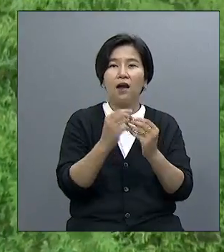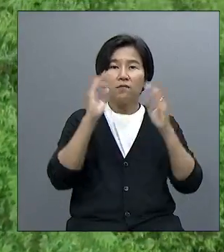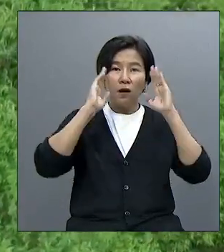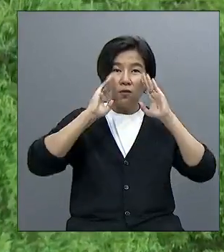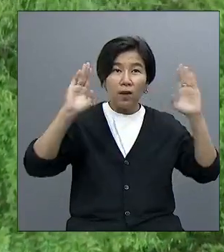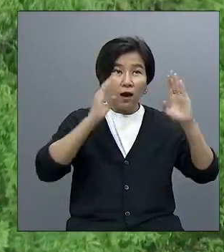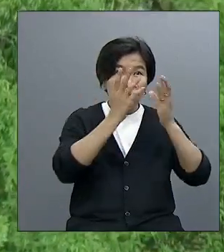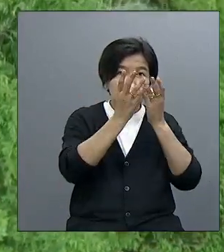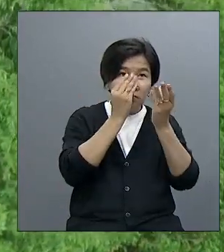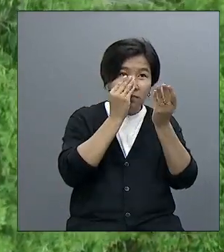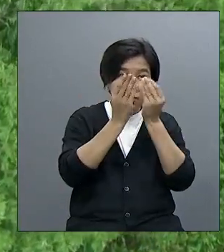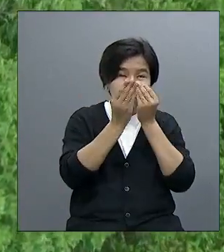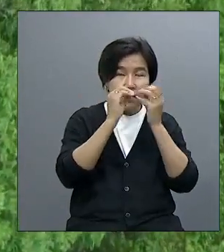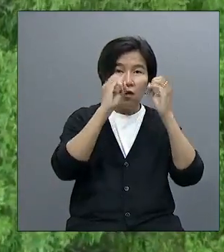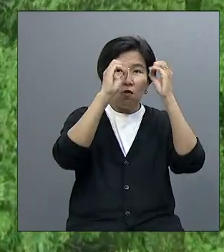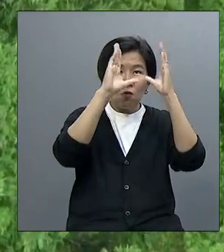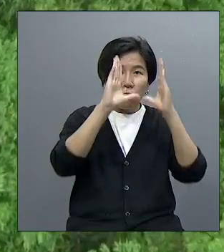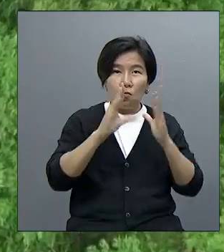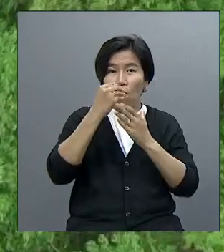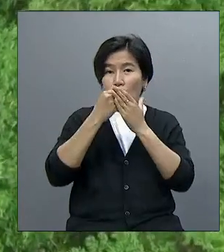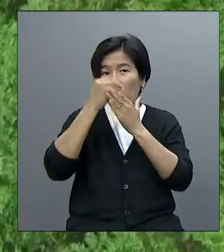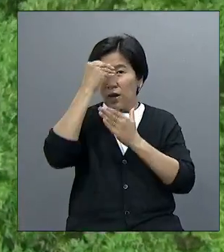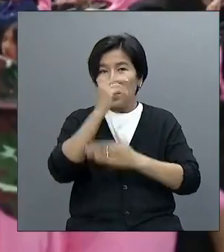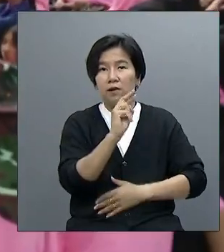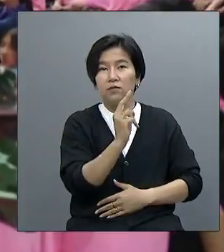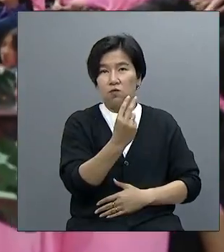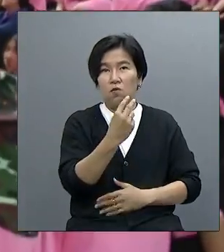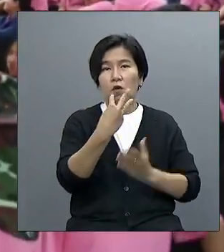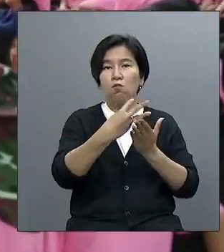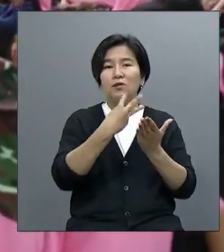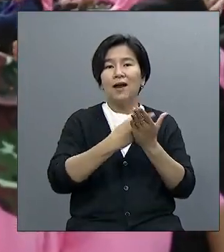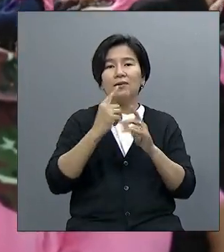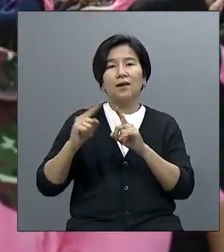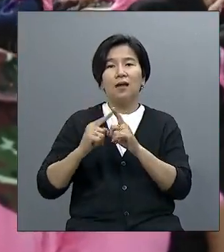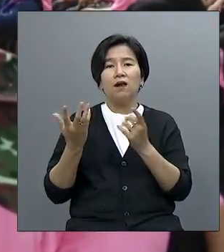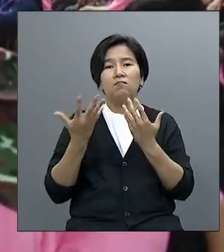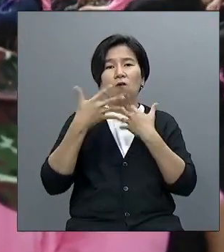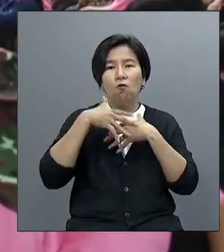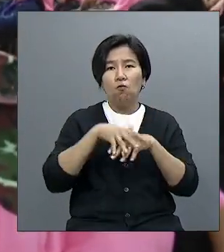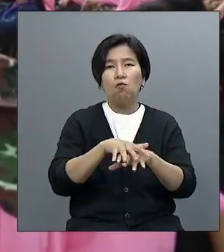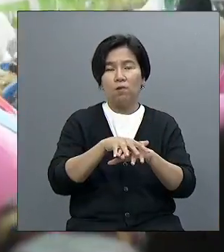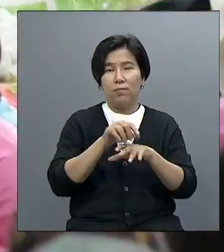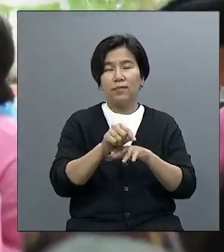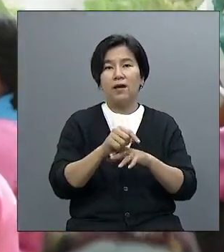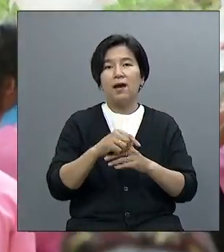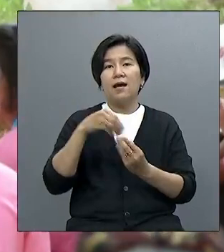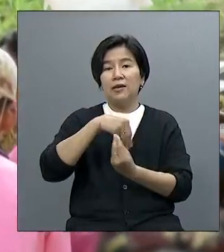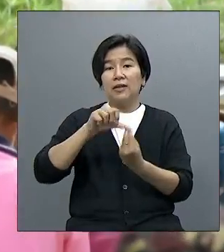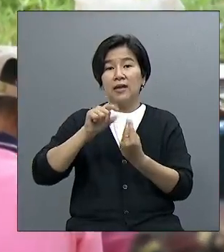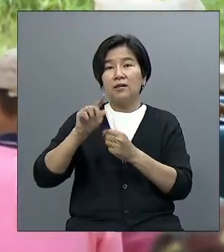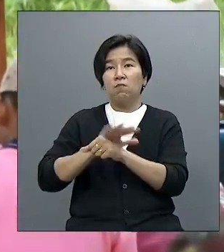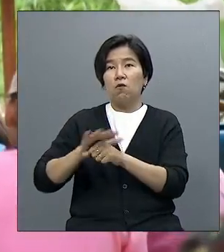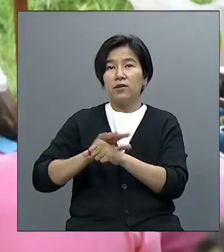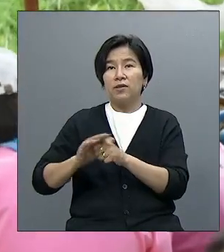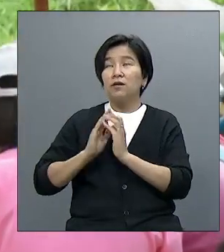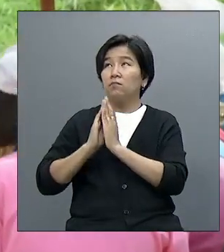ครูและนักเรียนนะคะโดยครูมีการบูรณาการในสาขาวิชาต่างๆโดยน้อมนำหลักปรัชญาของเศรษฐกิจพอเพียงมาใช้และสุดท้